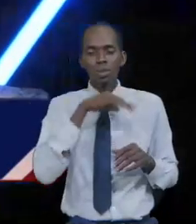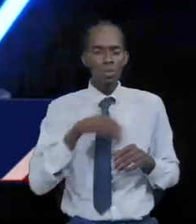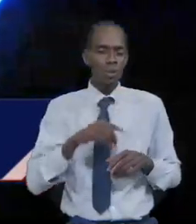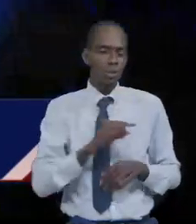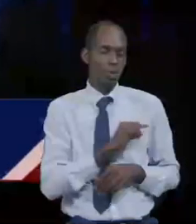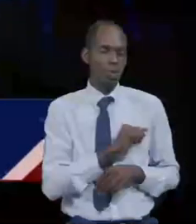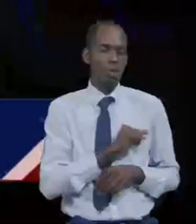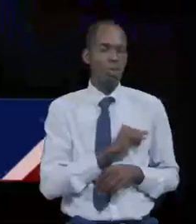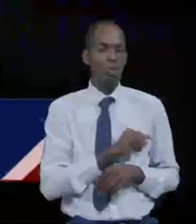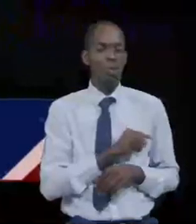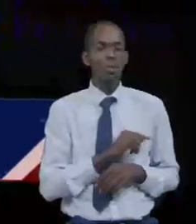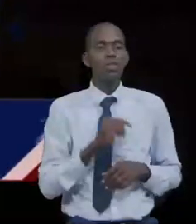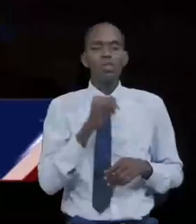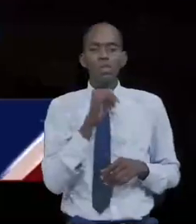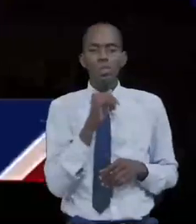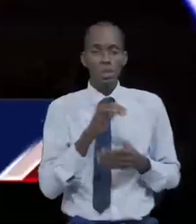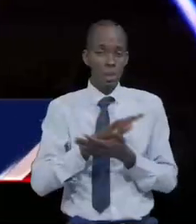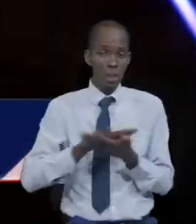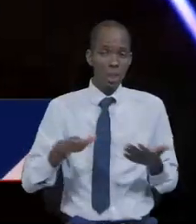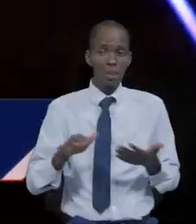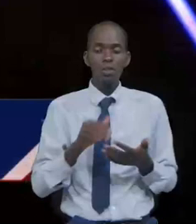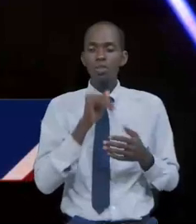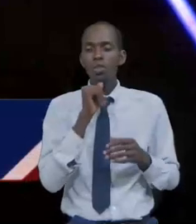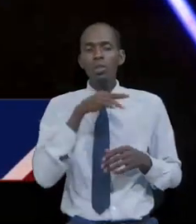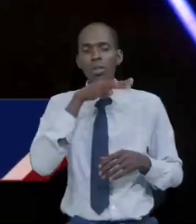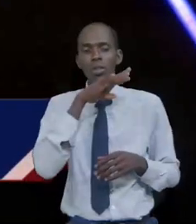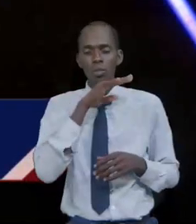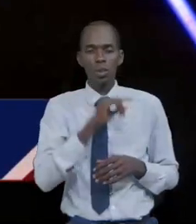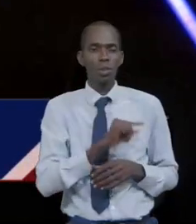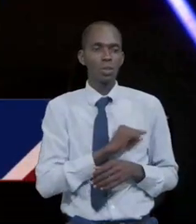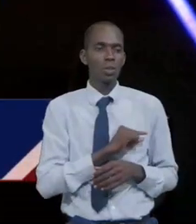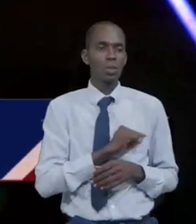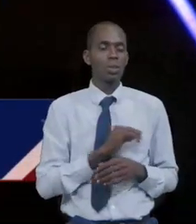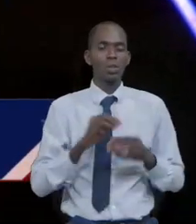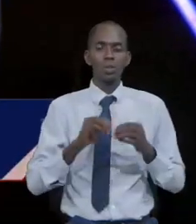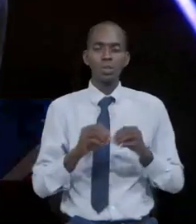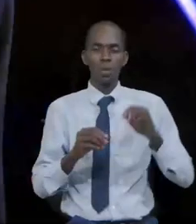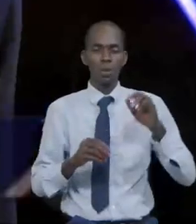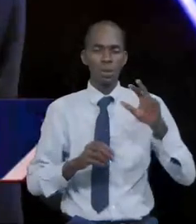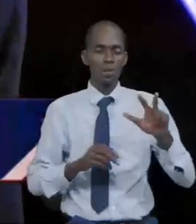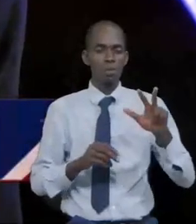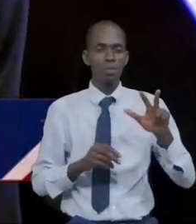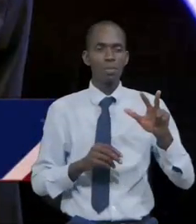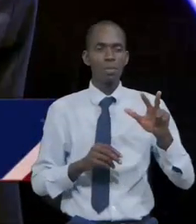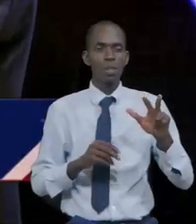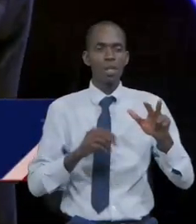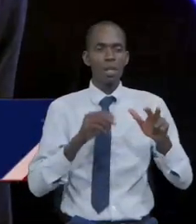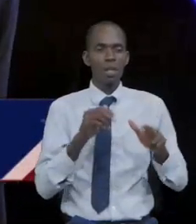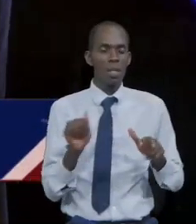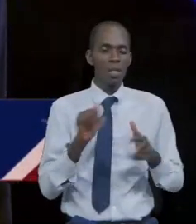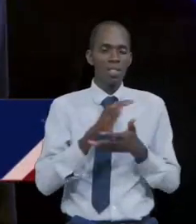Une conscience purifiée et incorruptible. 3. Une